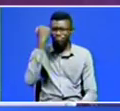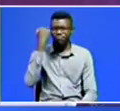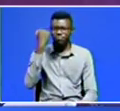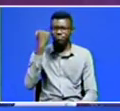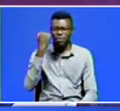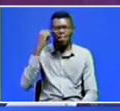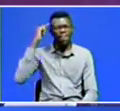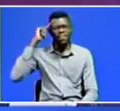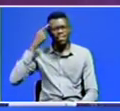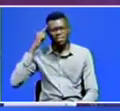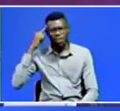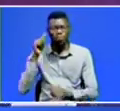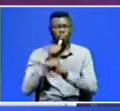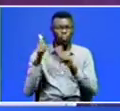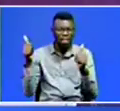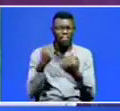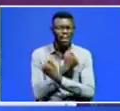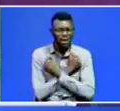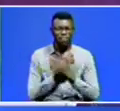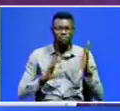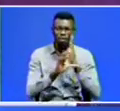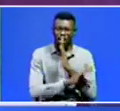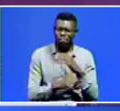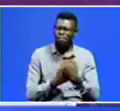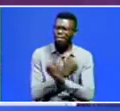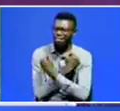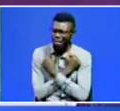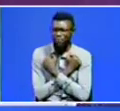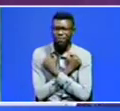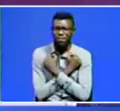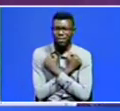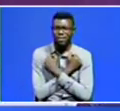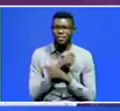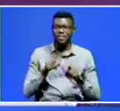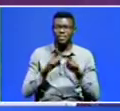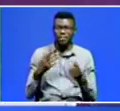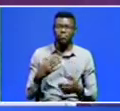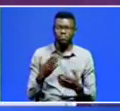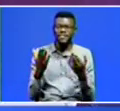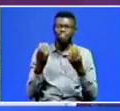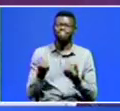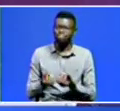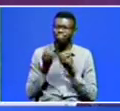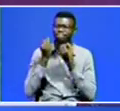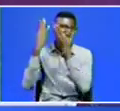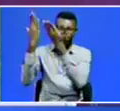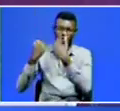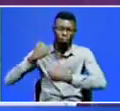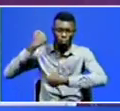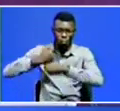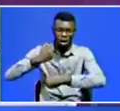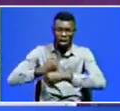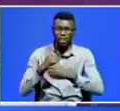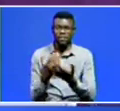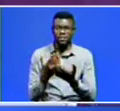hizo fikiria za patriotism, za kupenda nchi yako na za kujitolea kufanyia taifa letu la